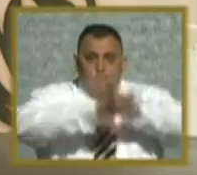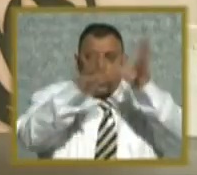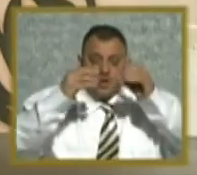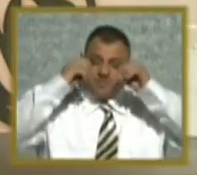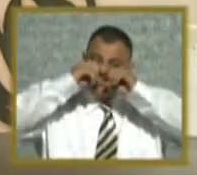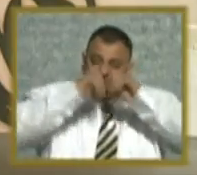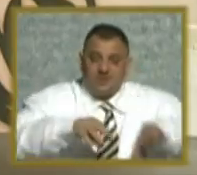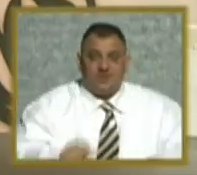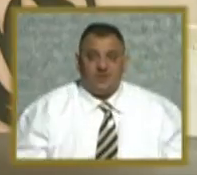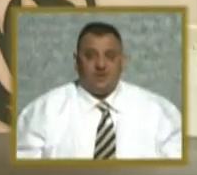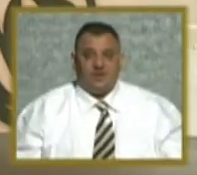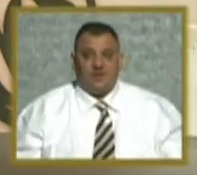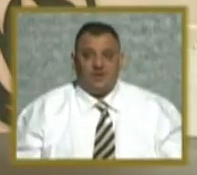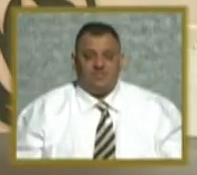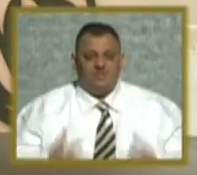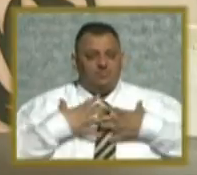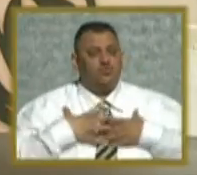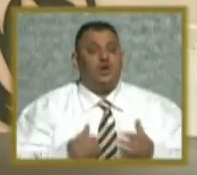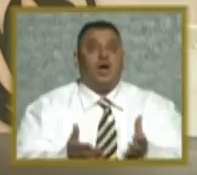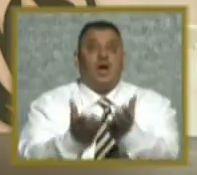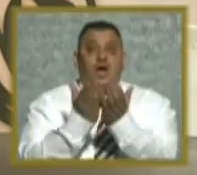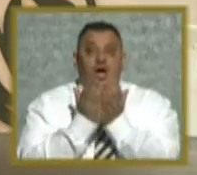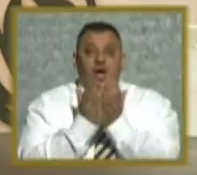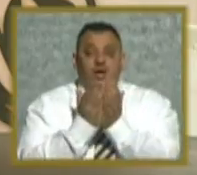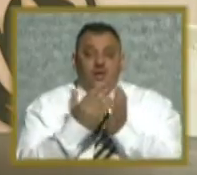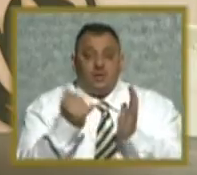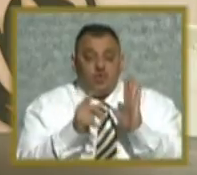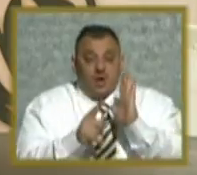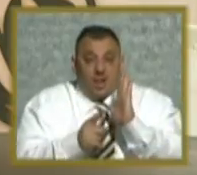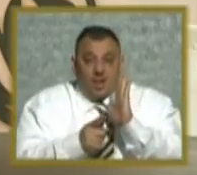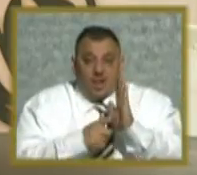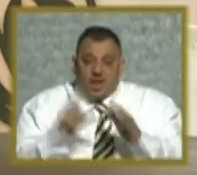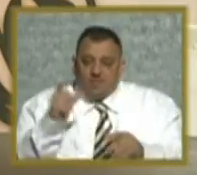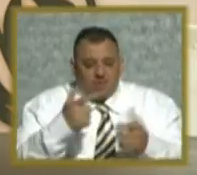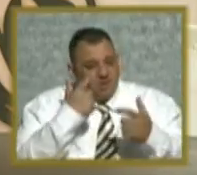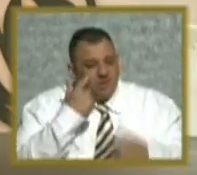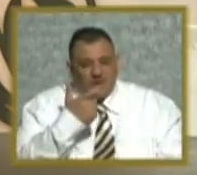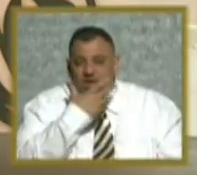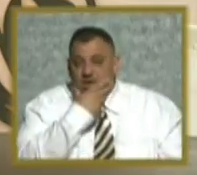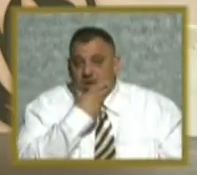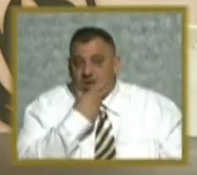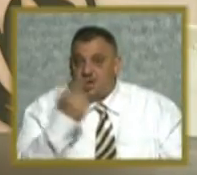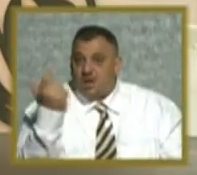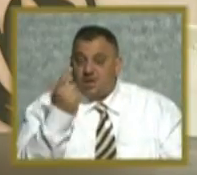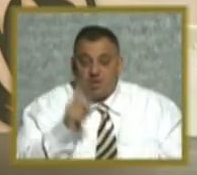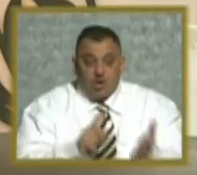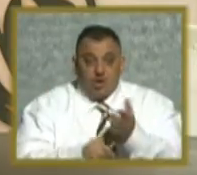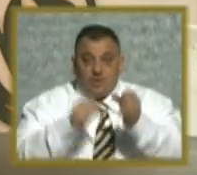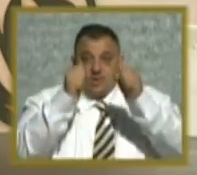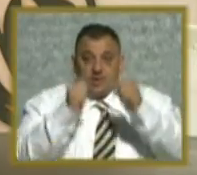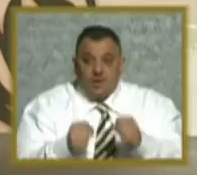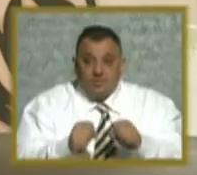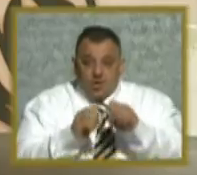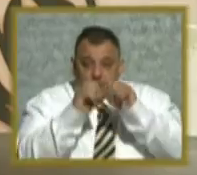الأولين والآخرين، نعوذ بالله من الخذلان. ولأجل هذا ينبغي للمسلم أن يتقي الله جل وعلا وأن يحذر. أحيانا بعض